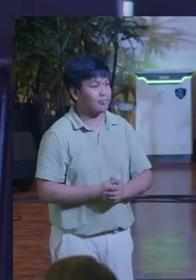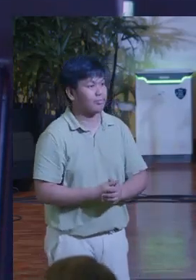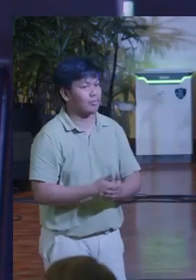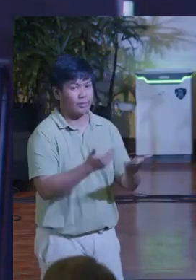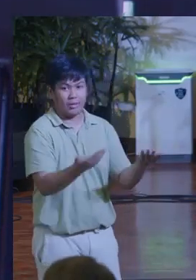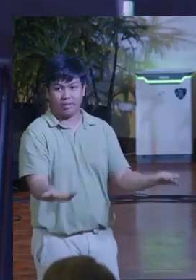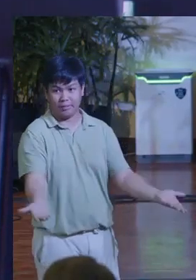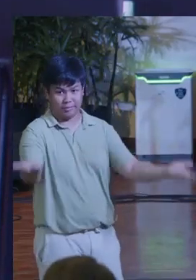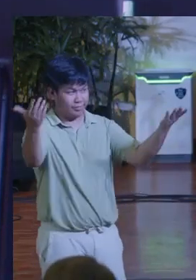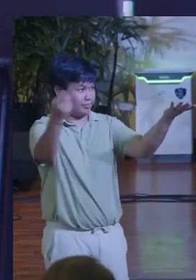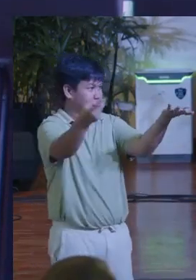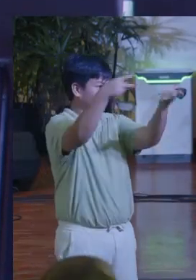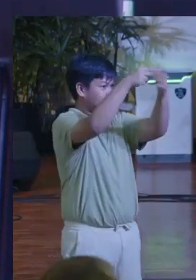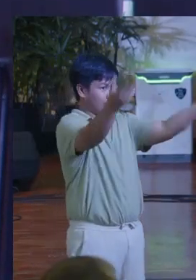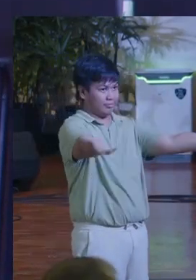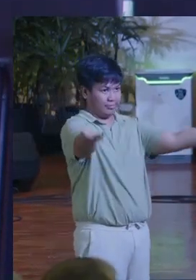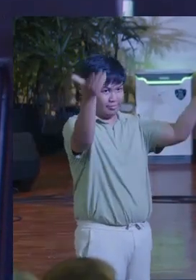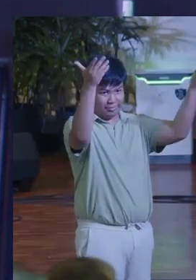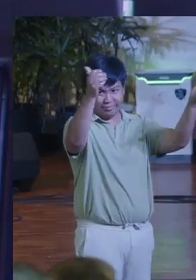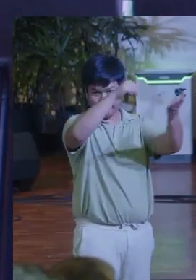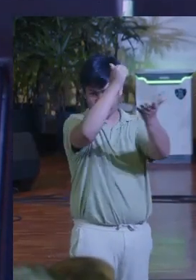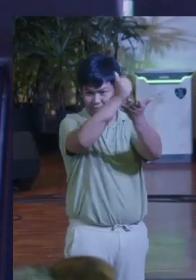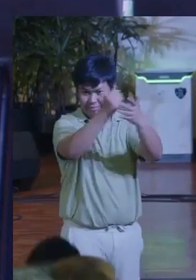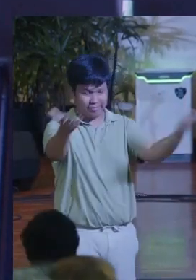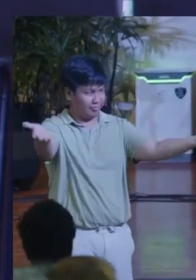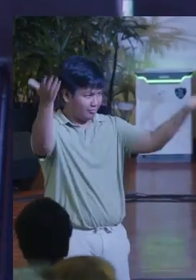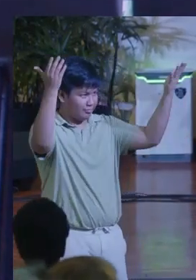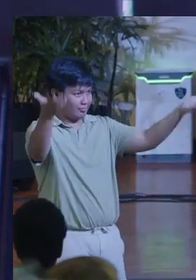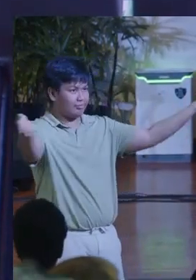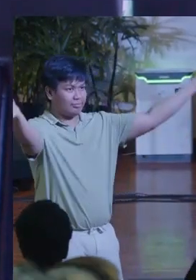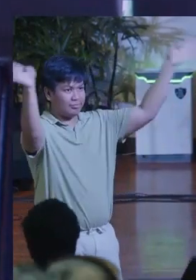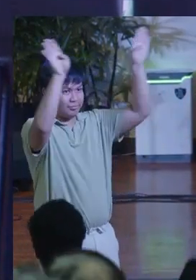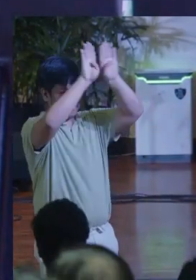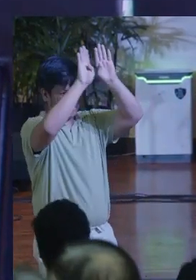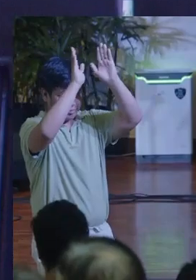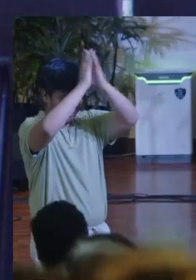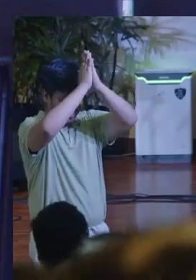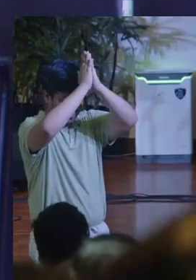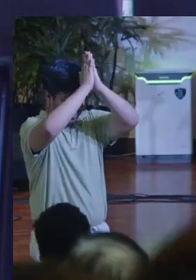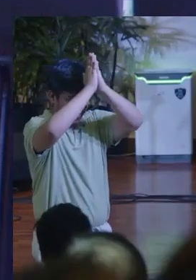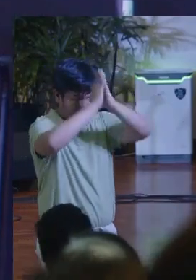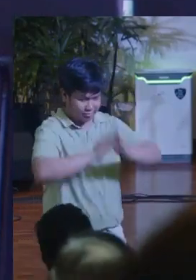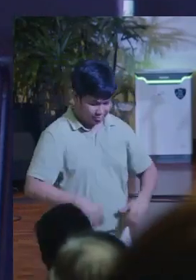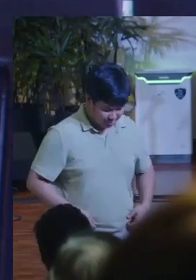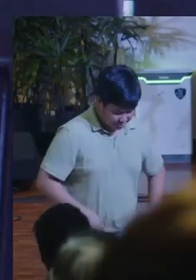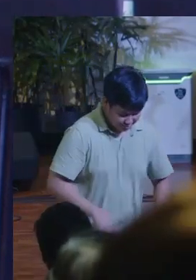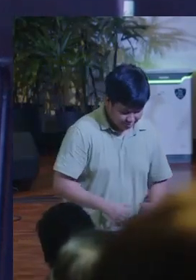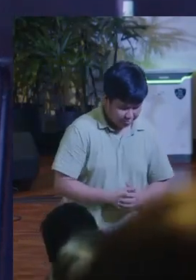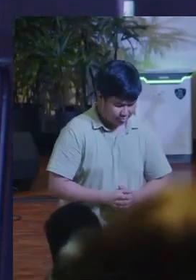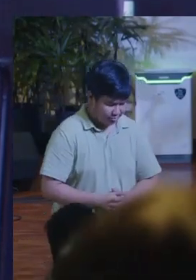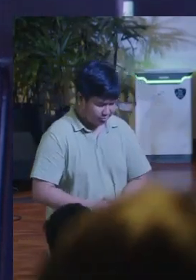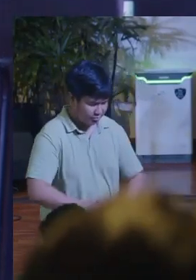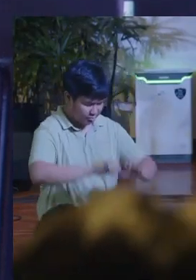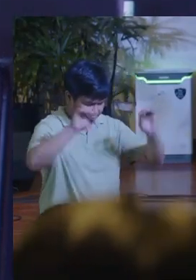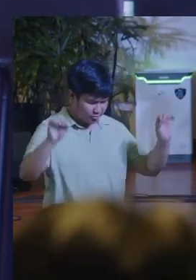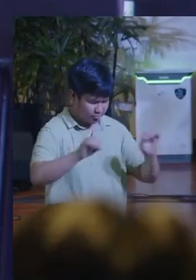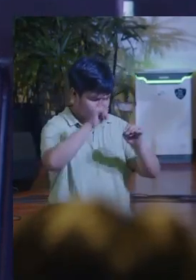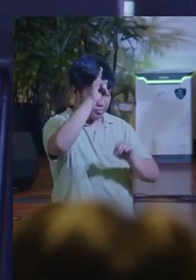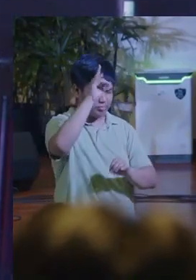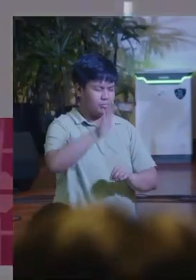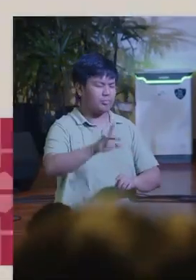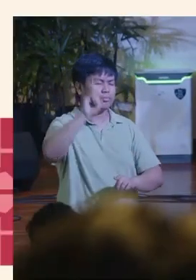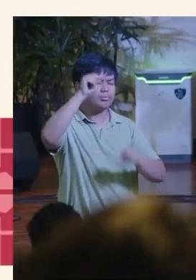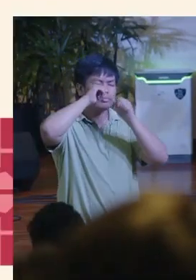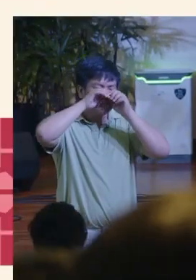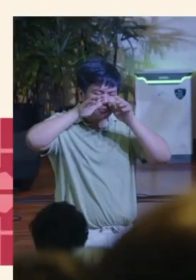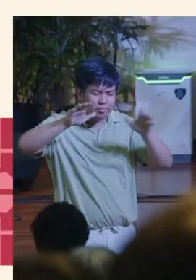tumayo lahat ngayon at tayo po ay mananalangin ng isang pangwakas na panalangin. O Panginoon, kayo po